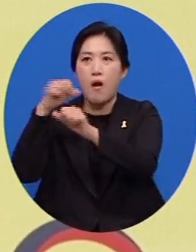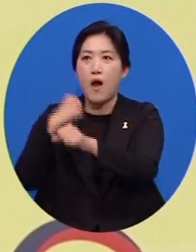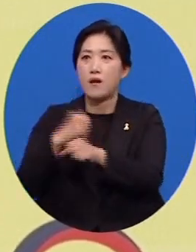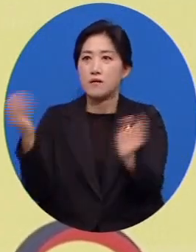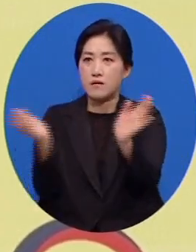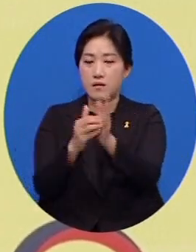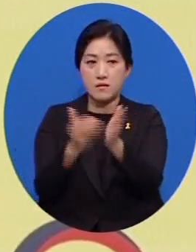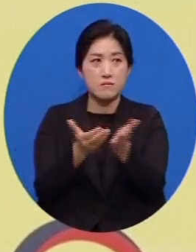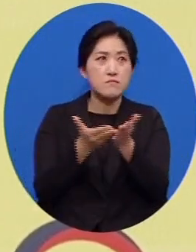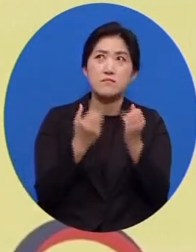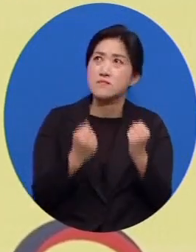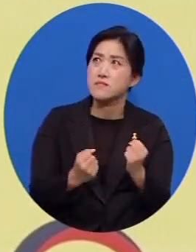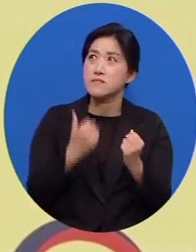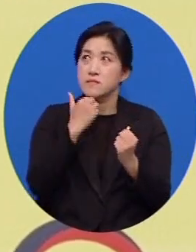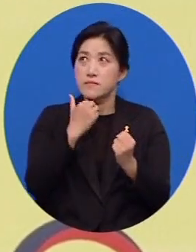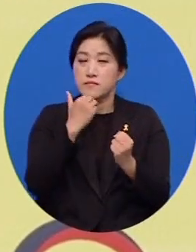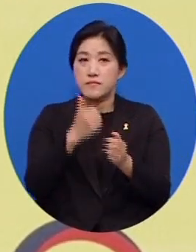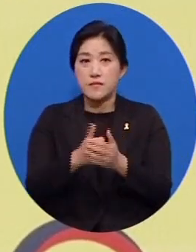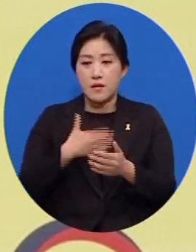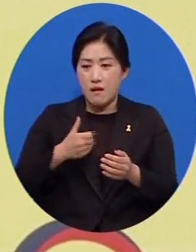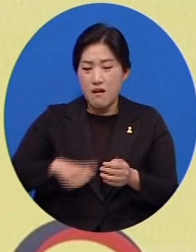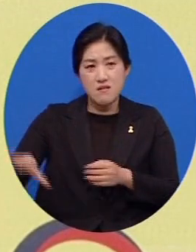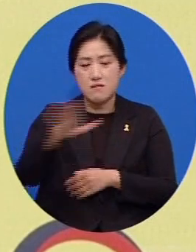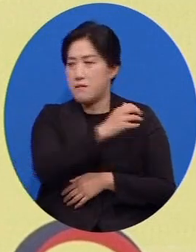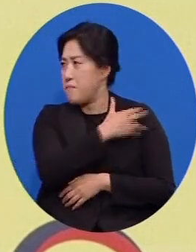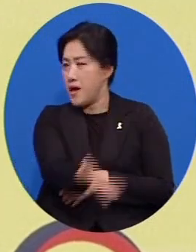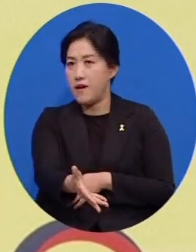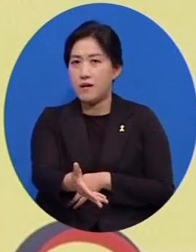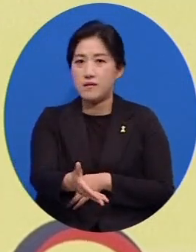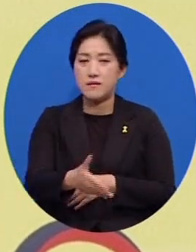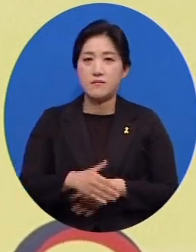기다리던 우리 아이들을 끝까지 외면하였습니다.